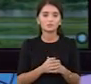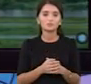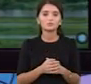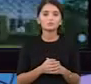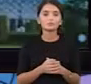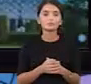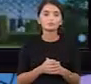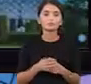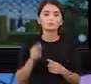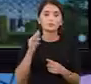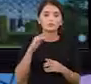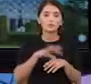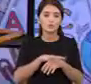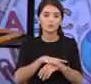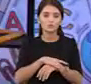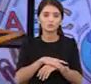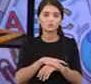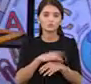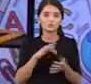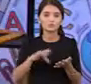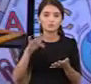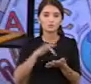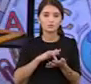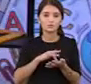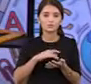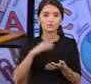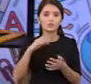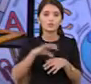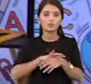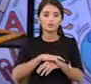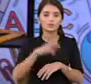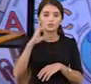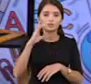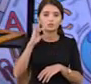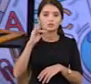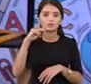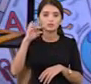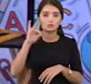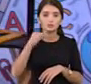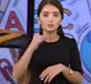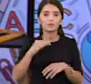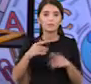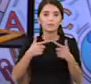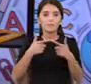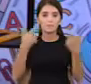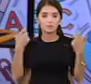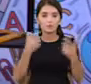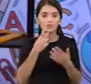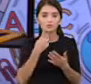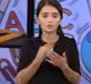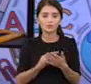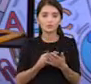berardim. Toshkent shahrida qat ko'targan Toshkent City'da qurilgan